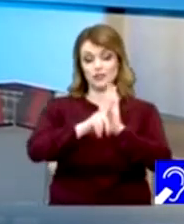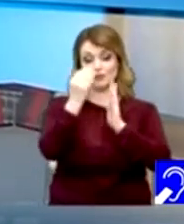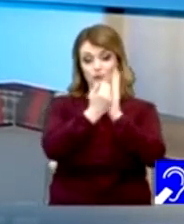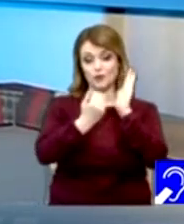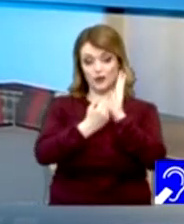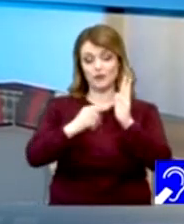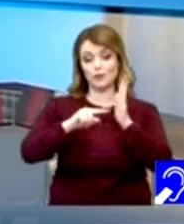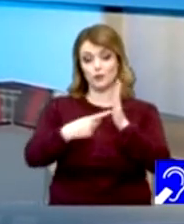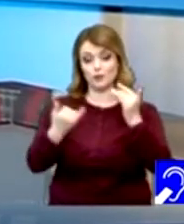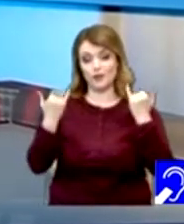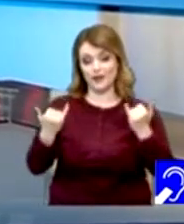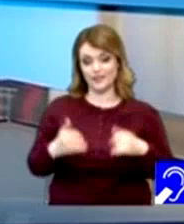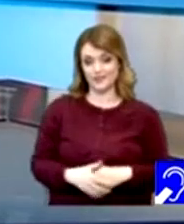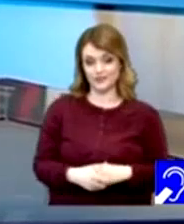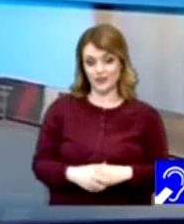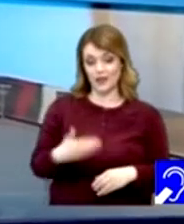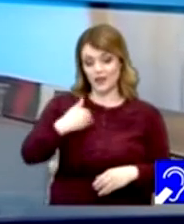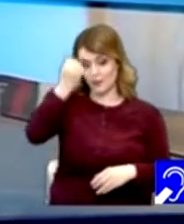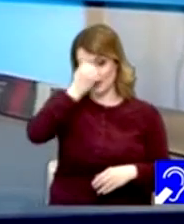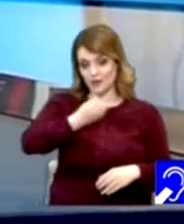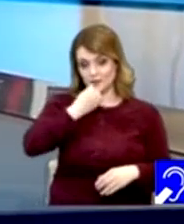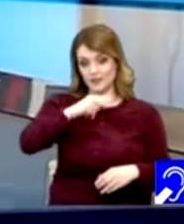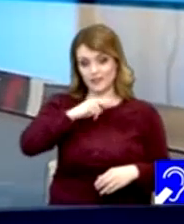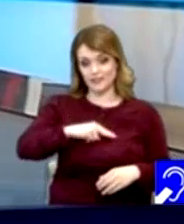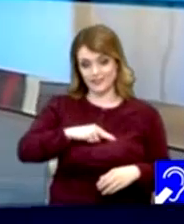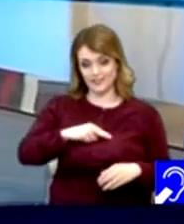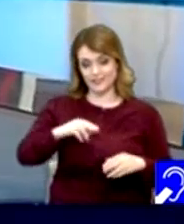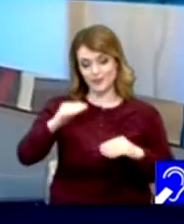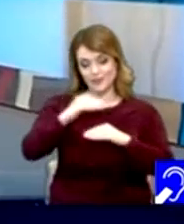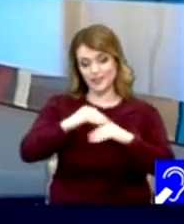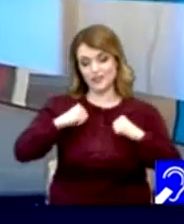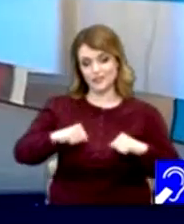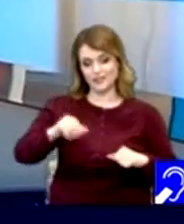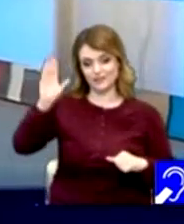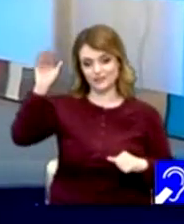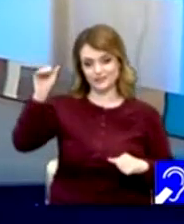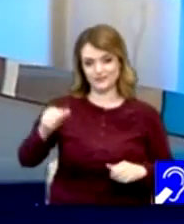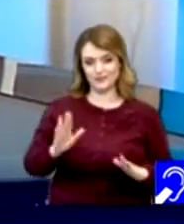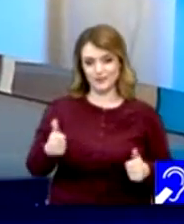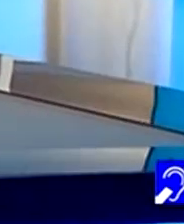Eu sunt Vadim Cheptănaru și vă mulțumesc pentru atenție. O seară liniștită vă doresc. La revedere!